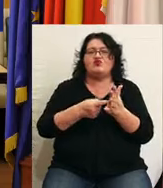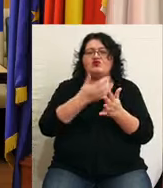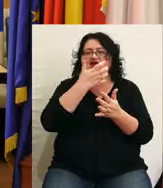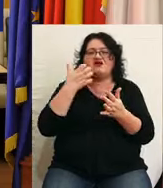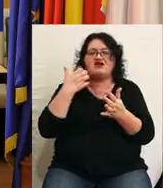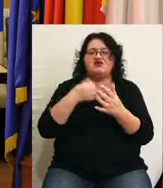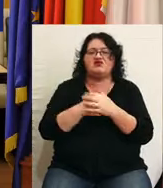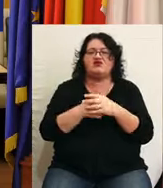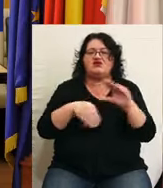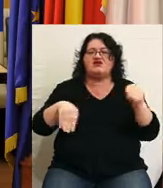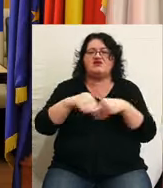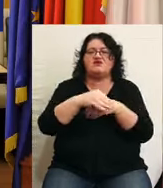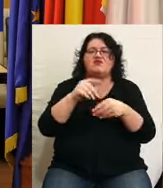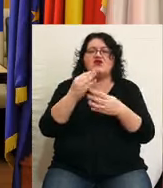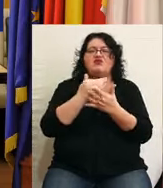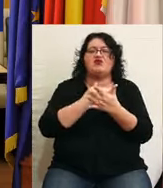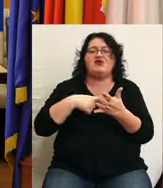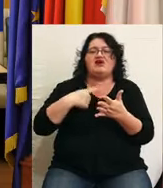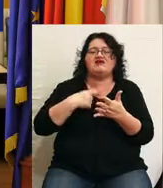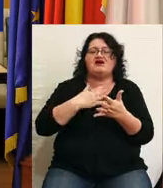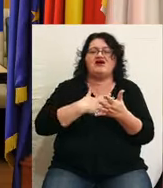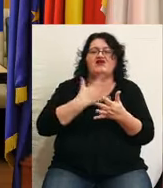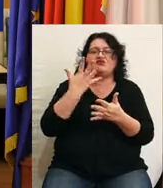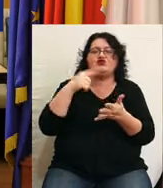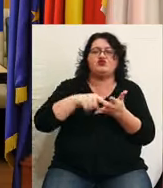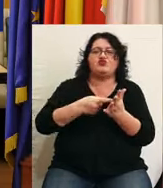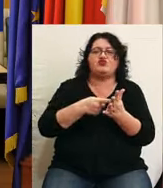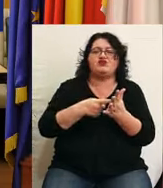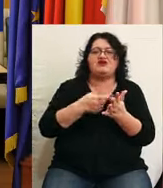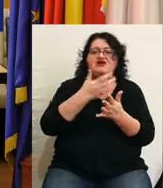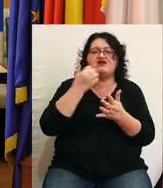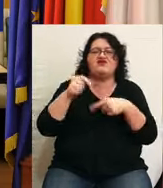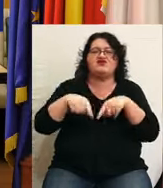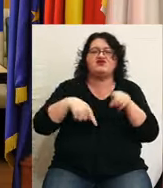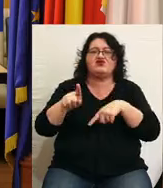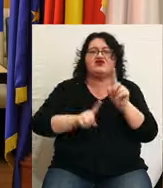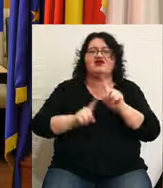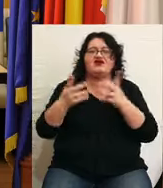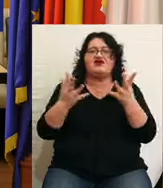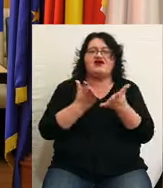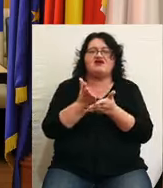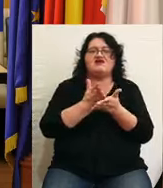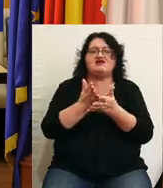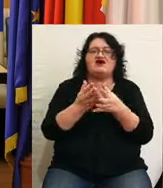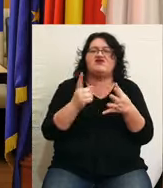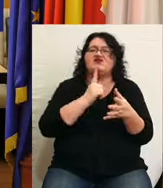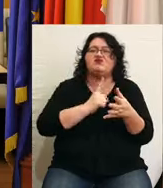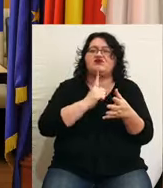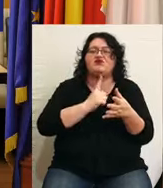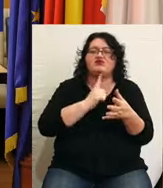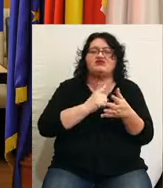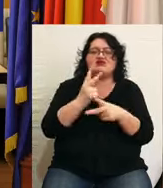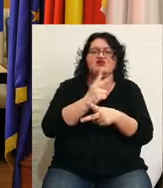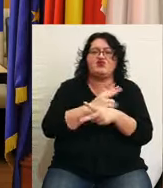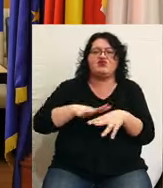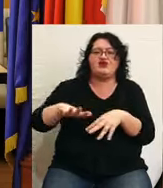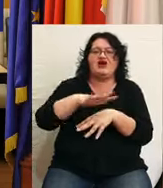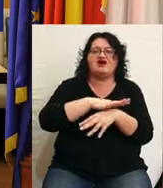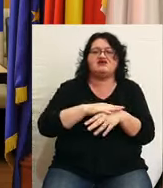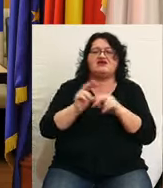înlocui un punct termic. Problema este că avem 5 puncte termice funcționale, dar care deservesc doar o mică parte din populație, dar ne